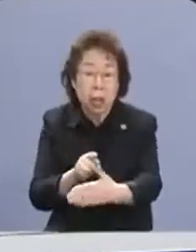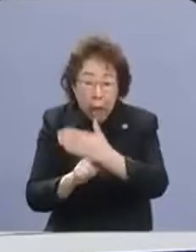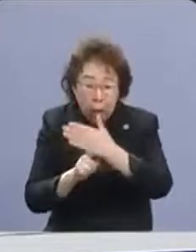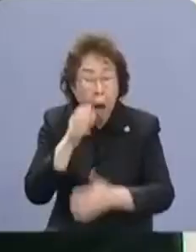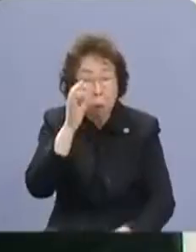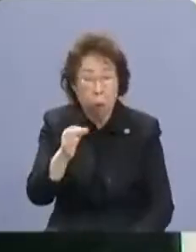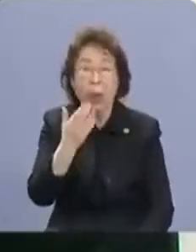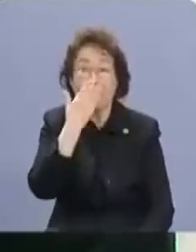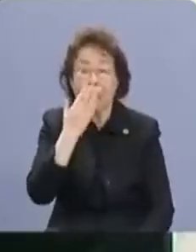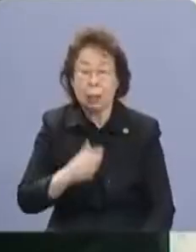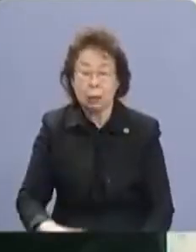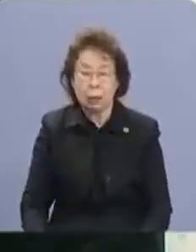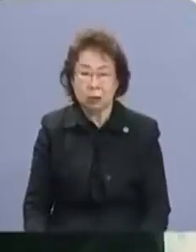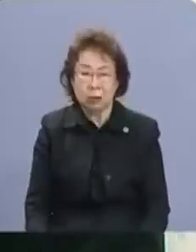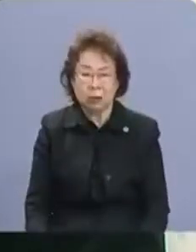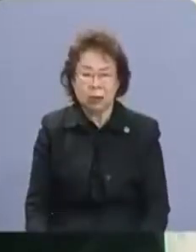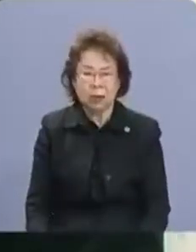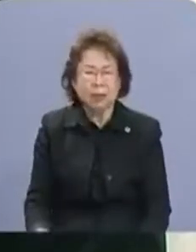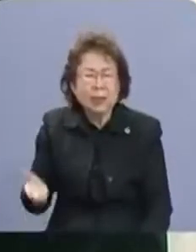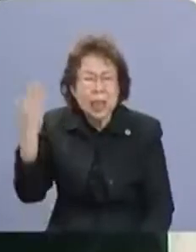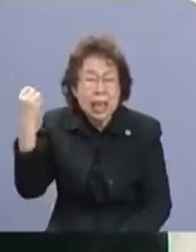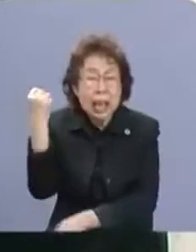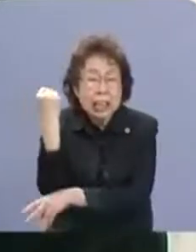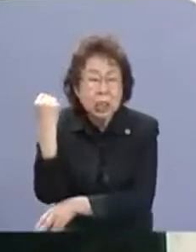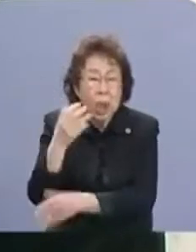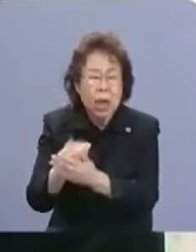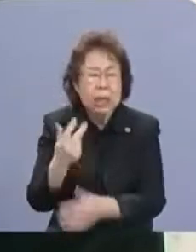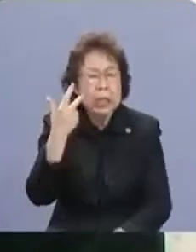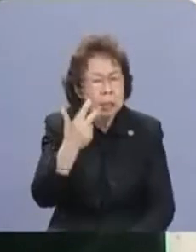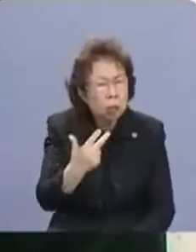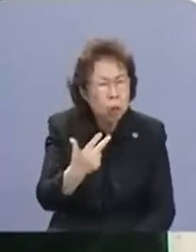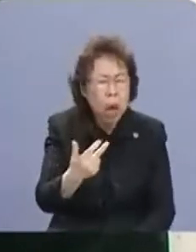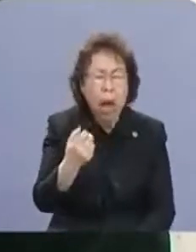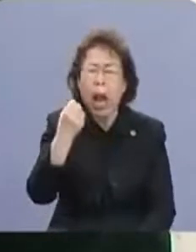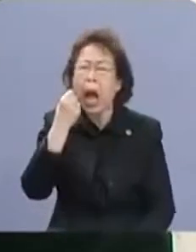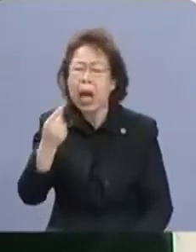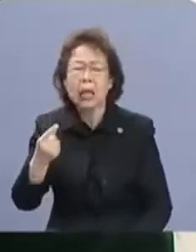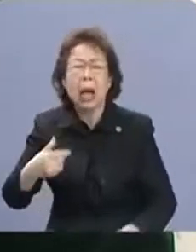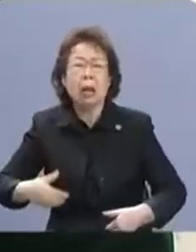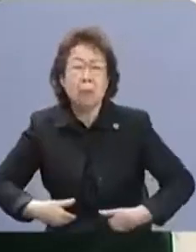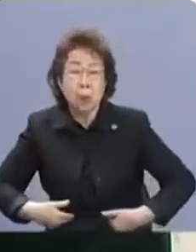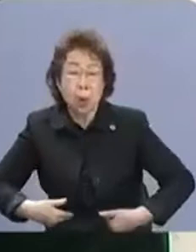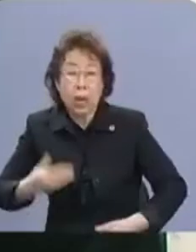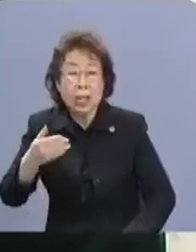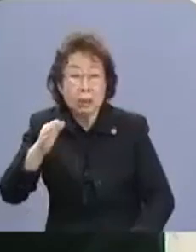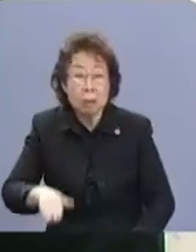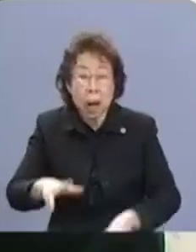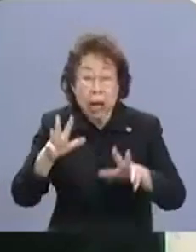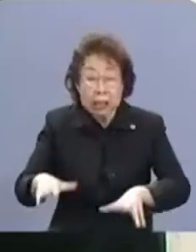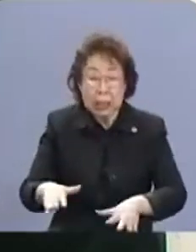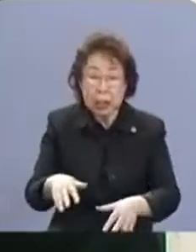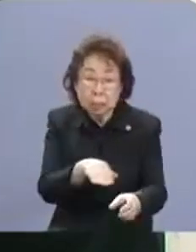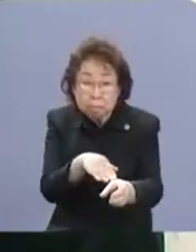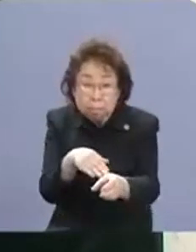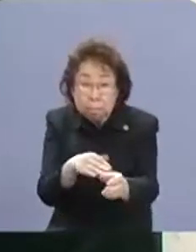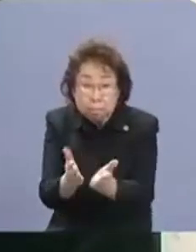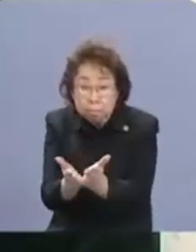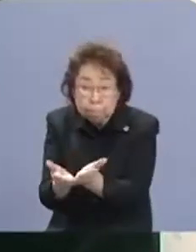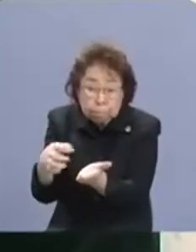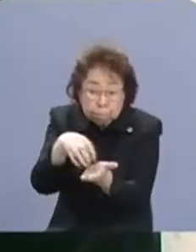있습니다 기존에는 적어도 일주일 에서 한 달 이상이 소요 됐는데 본 시스템은